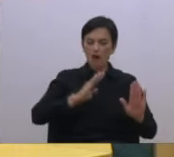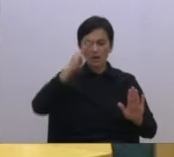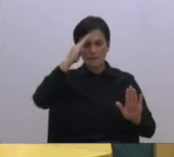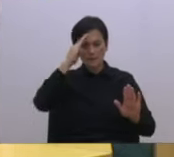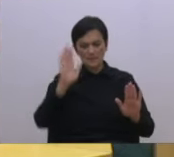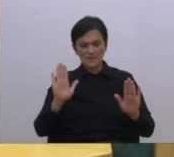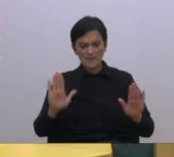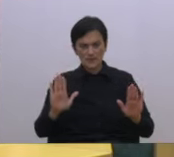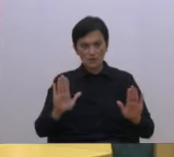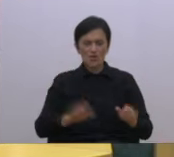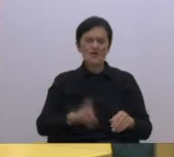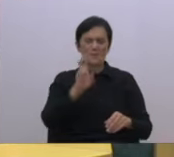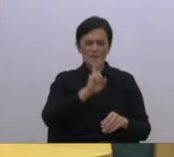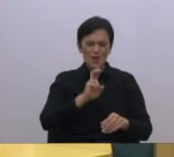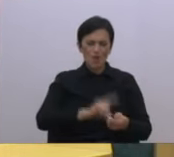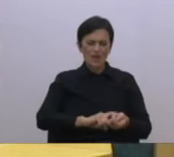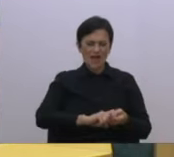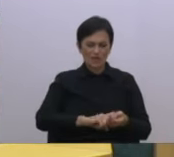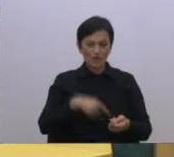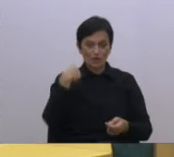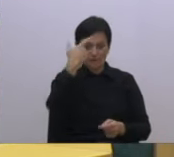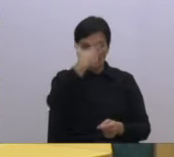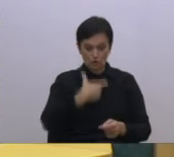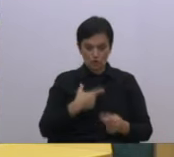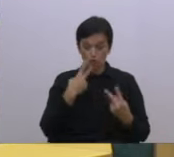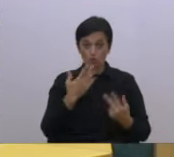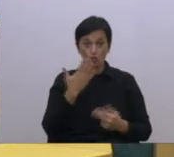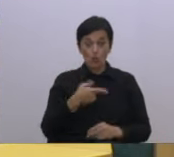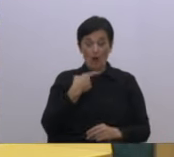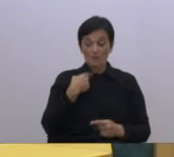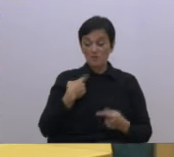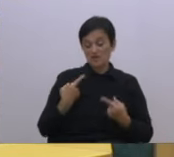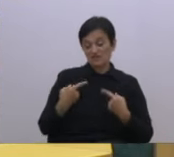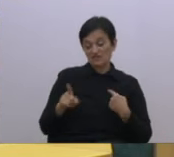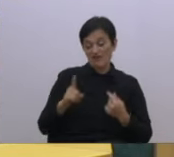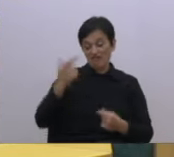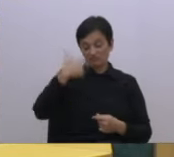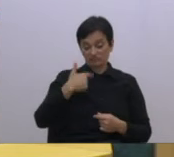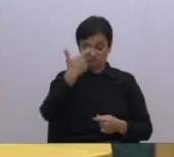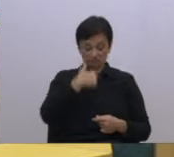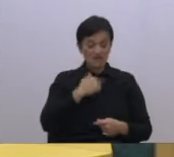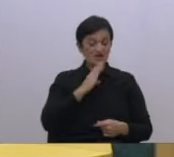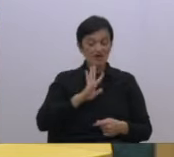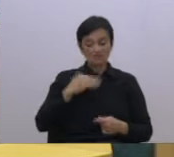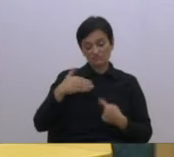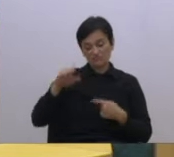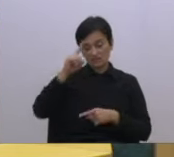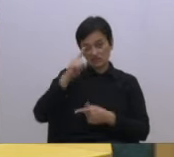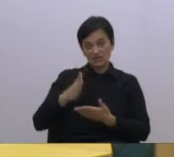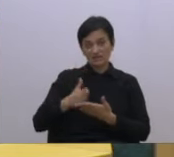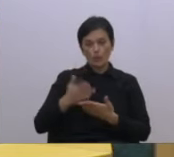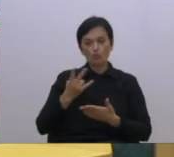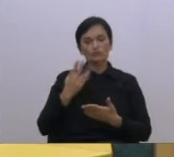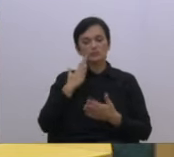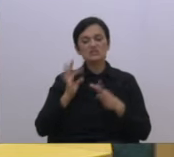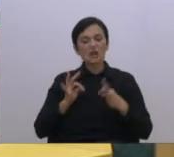გენეტიკურიც, ვიზუალურიც და ყველანაირი, თუ კი ამბობს რომ არის სხვა სქესი, უნდა ვაღიაროთ სამართლებრივად